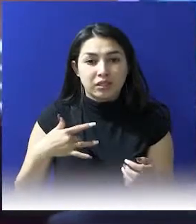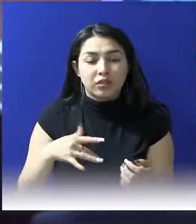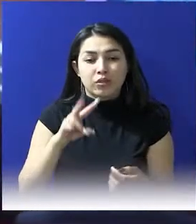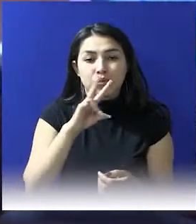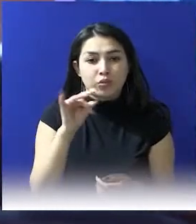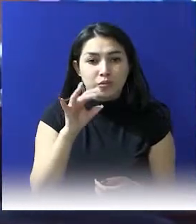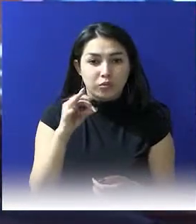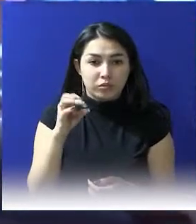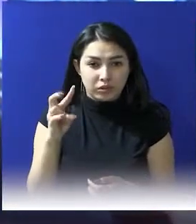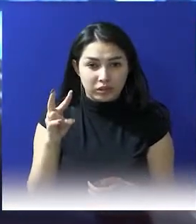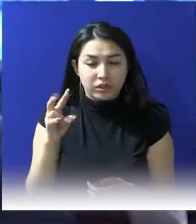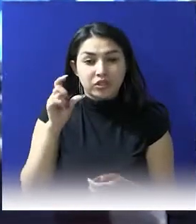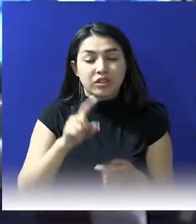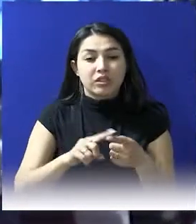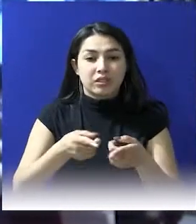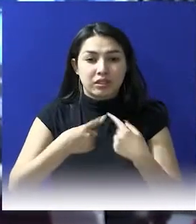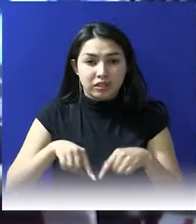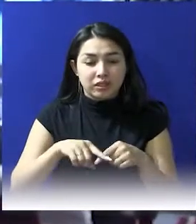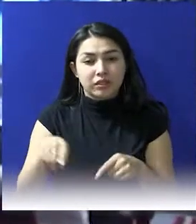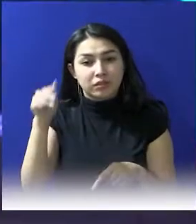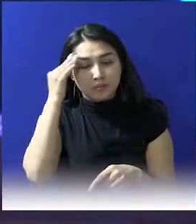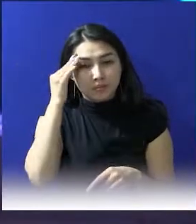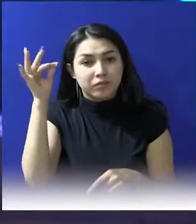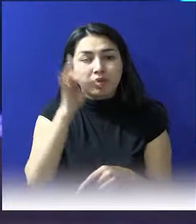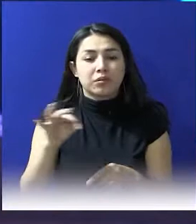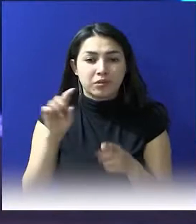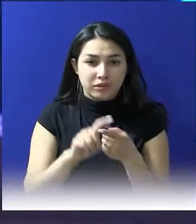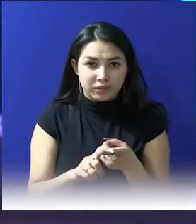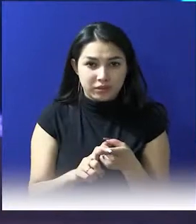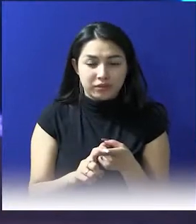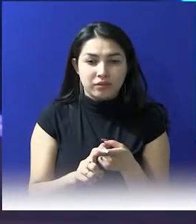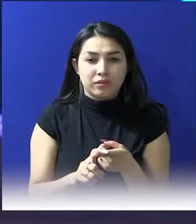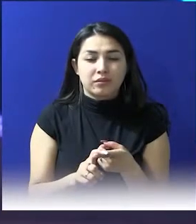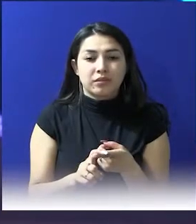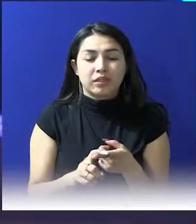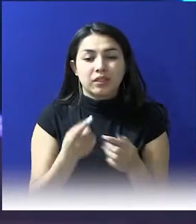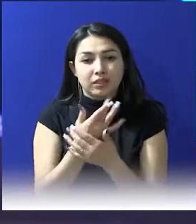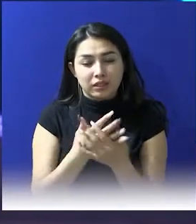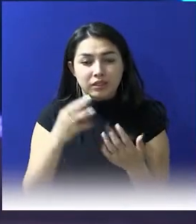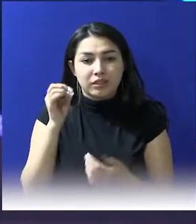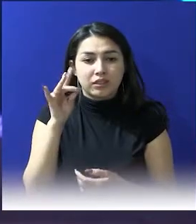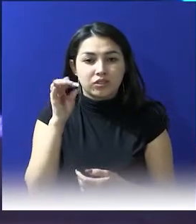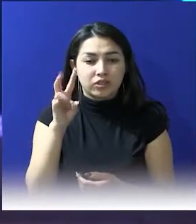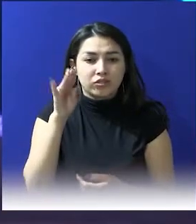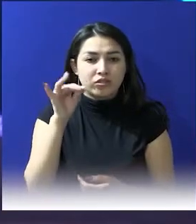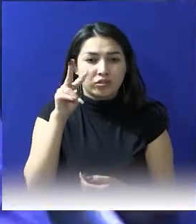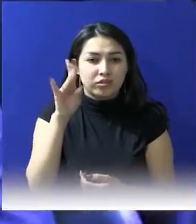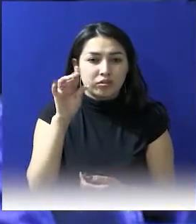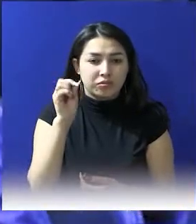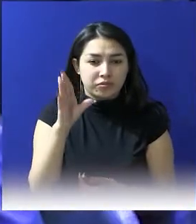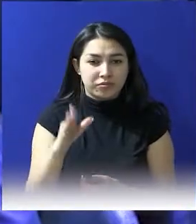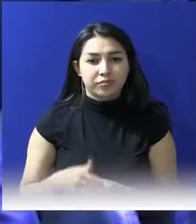городского филиала партии «Нур Отан», партийцы единогласно поддержали кандидатуру акима города Тараза Ержана Жылкыбаева.